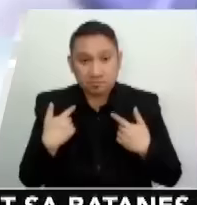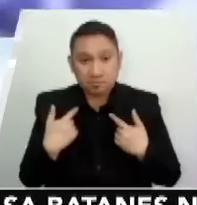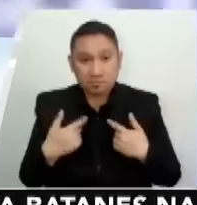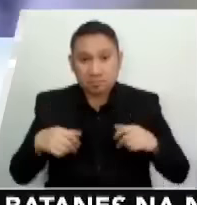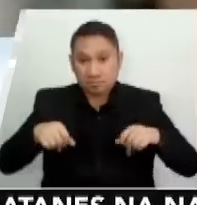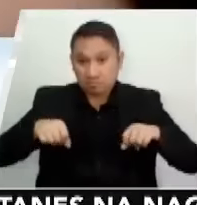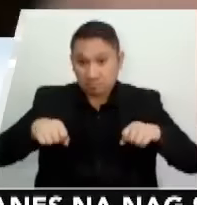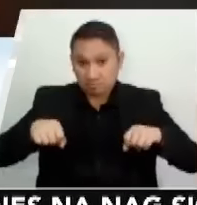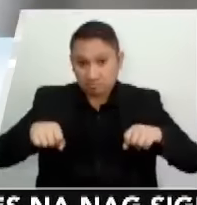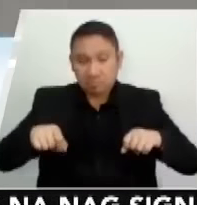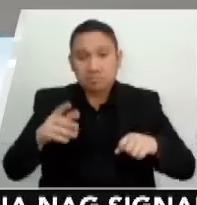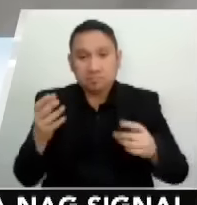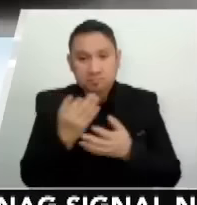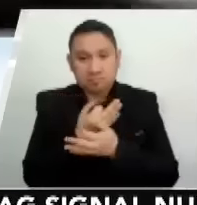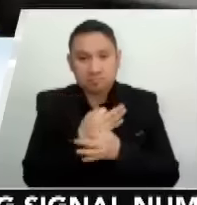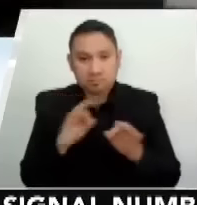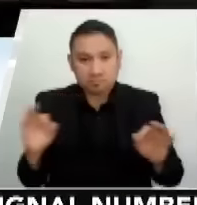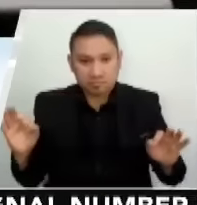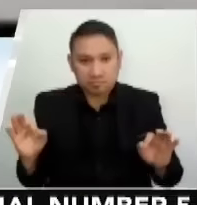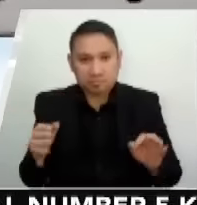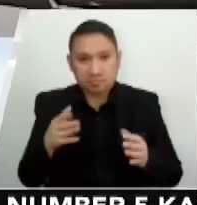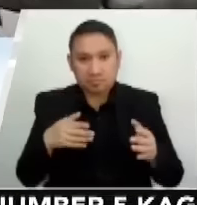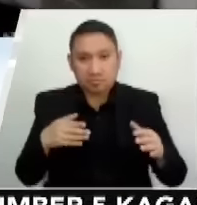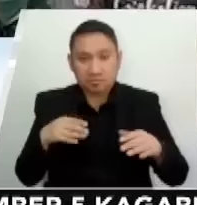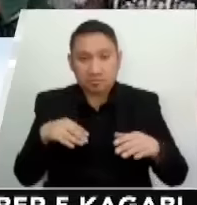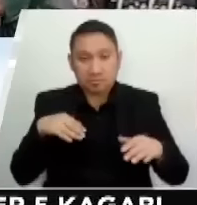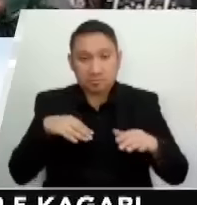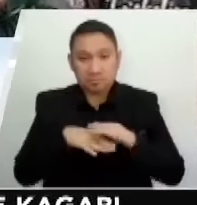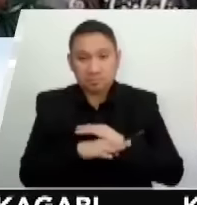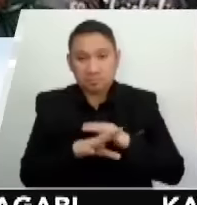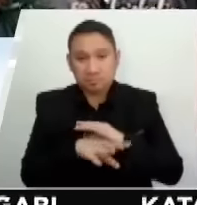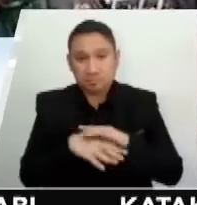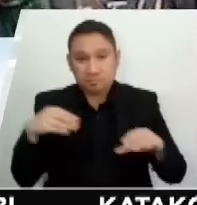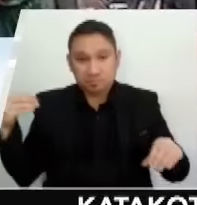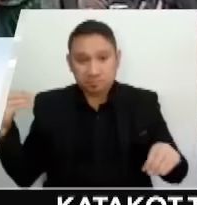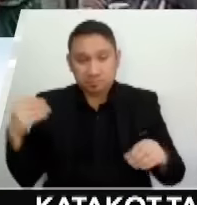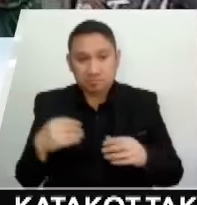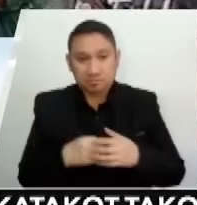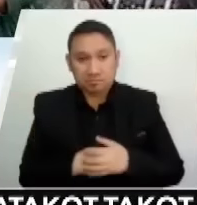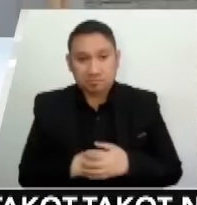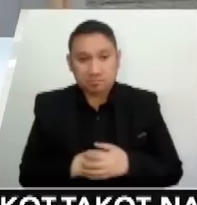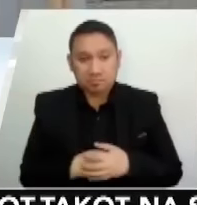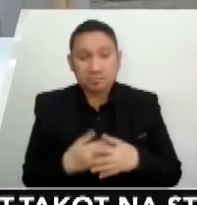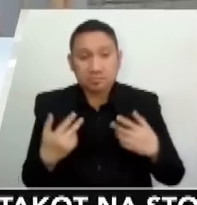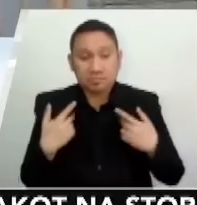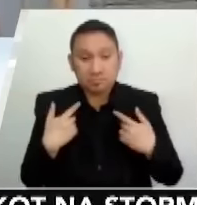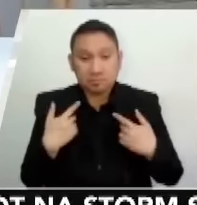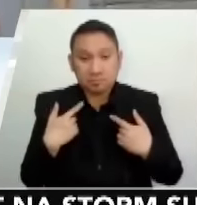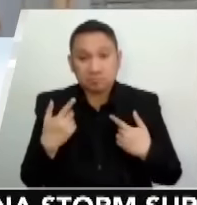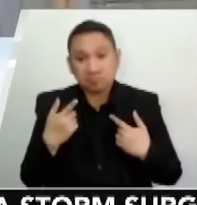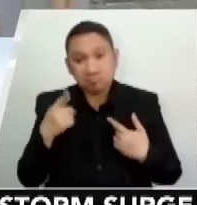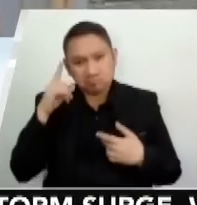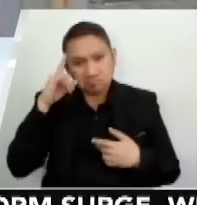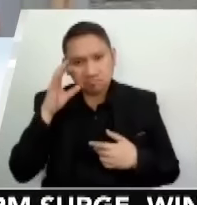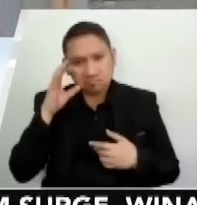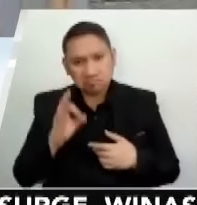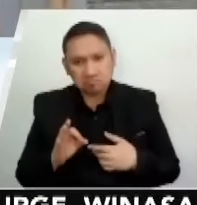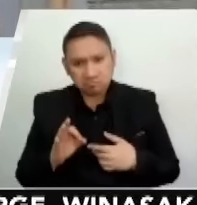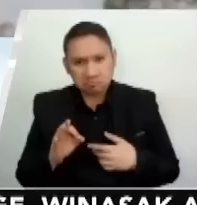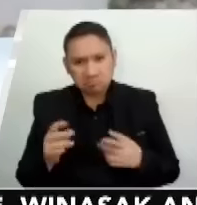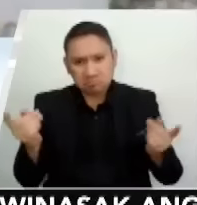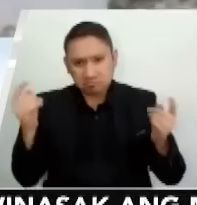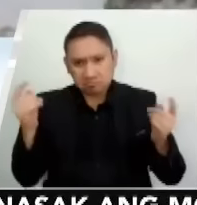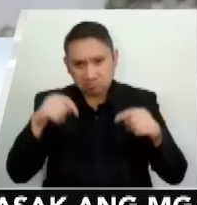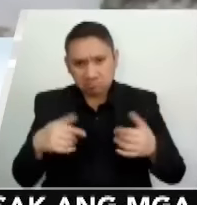libreng sakay papasok at palabas ng sementeryo. Merong pinili ng bumisita sa kanilang mga yumao habang kaunti pa ang